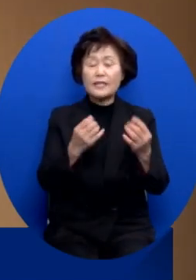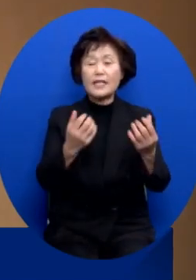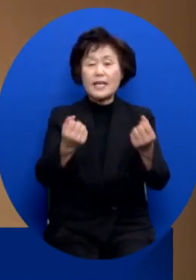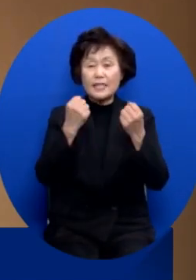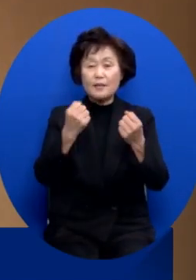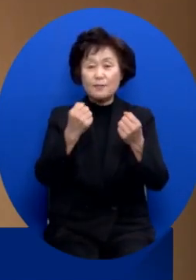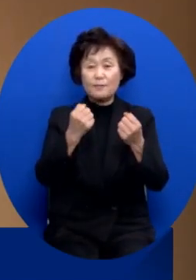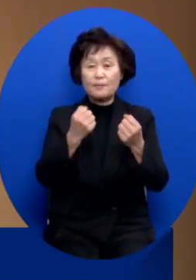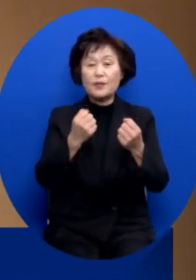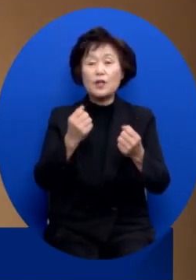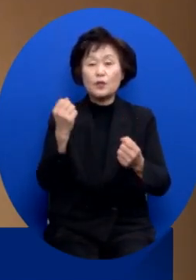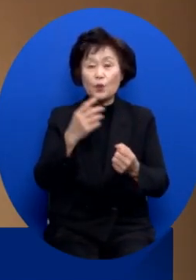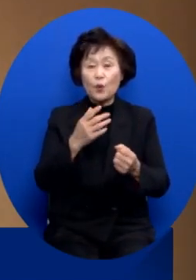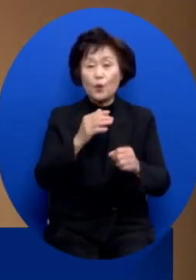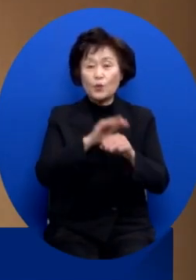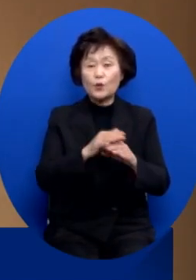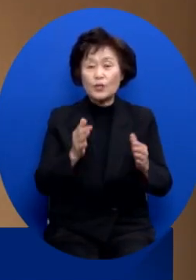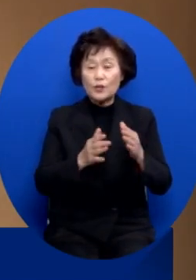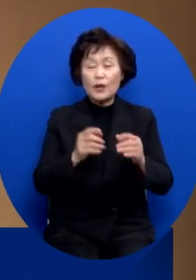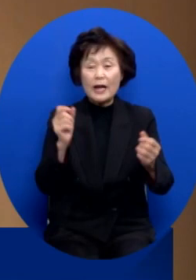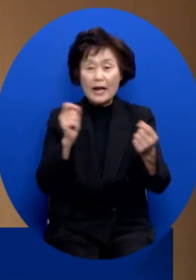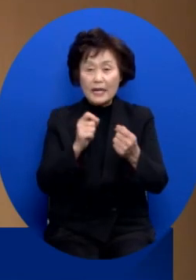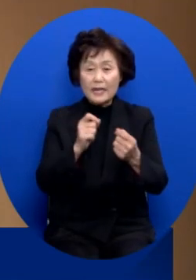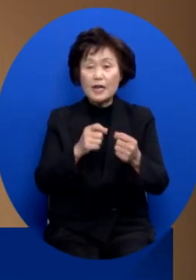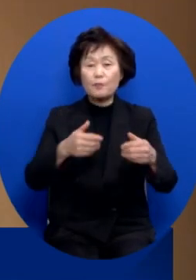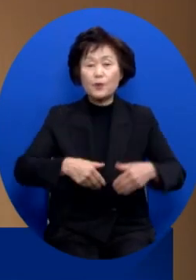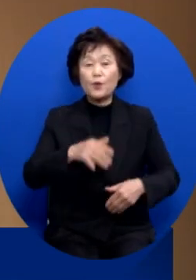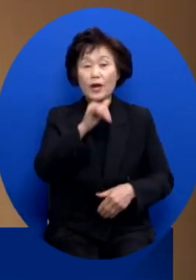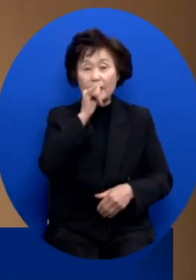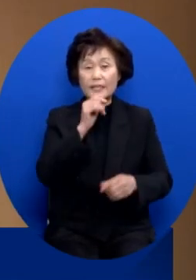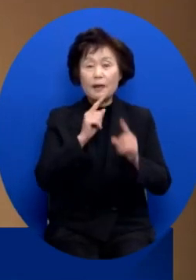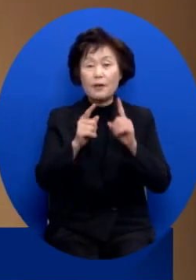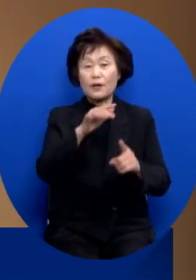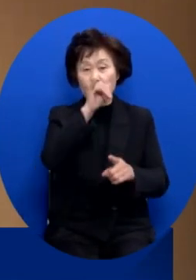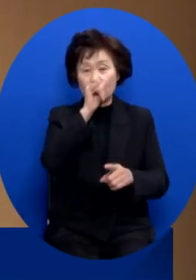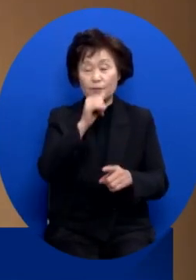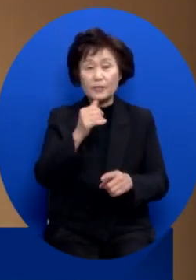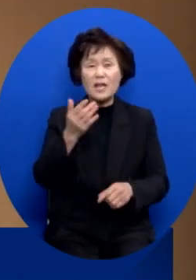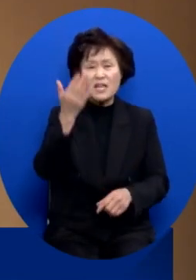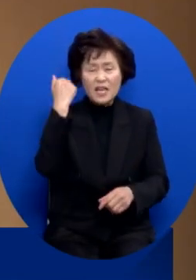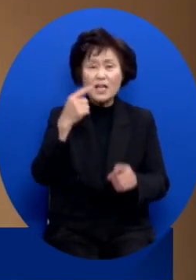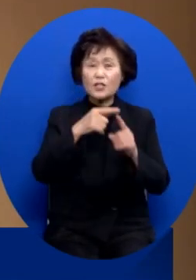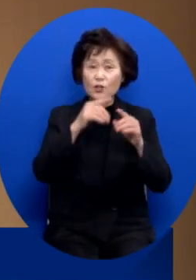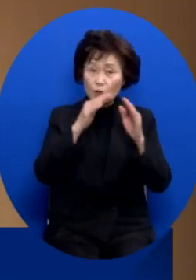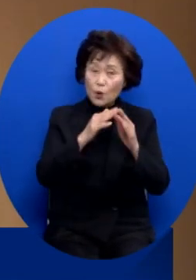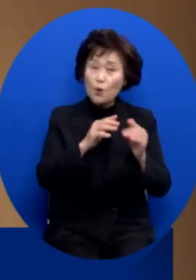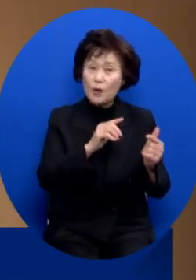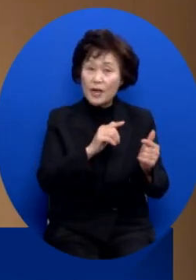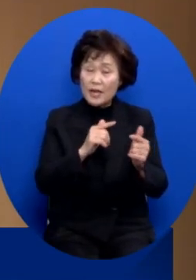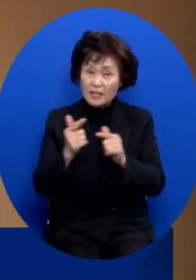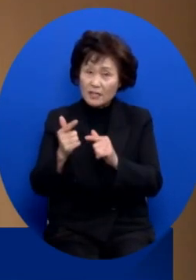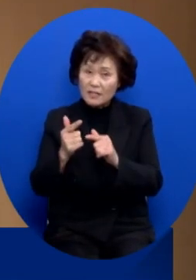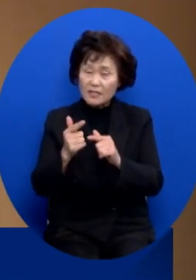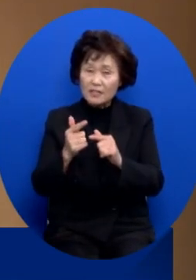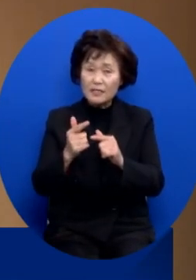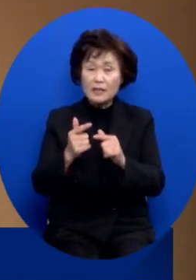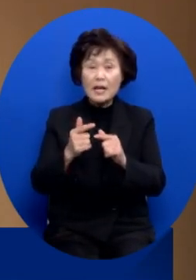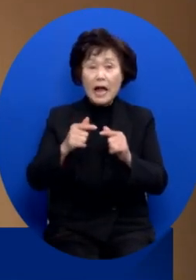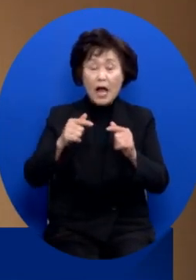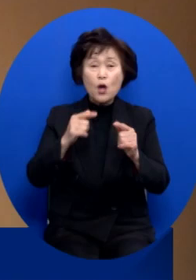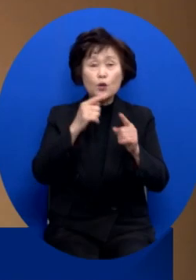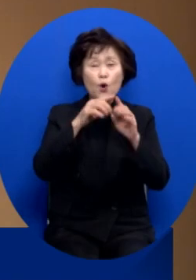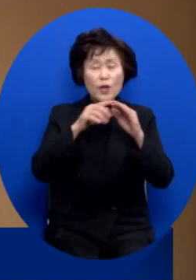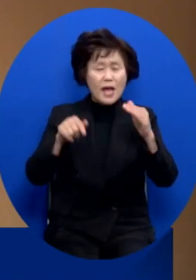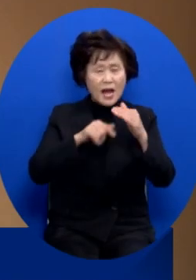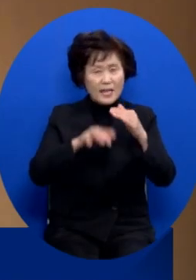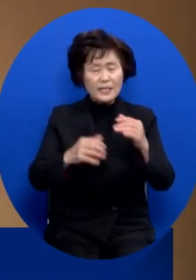것이죠. 여전히 열심히 하고 있는 교회들이 있다는 것을 소개하는 것, 그리고 기존의 내부적으로만 에너지를